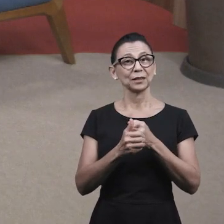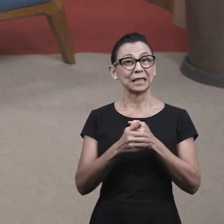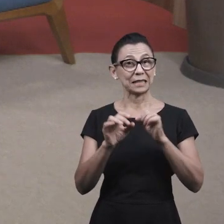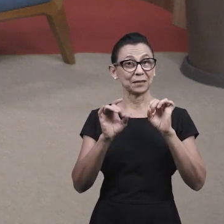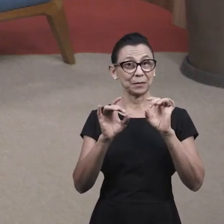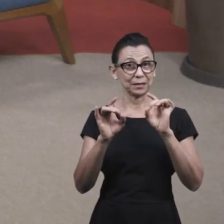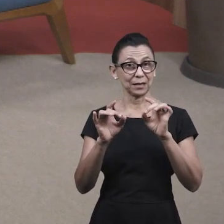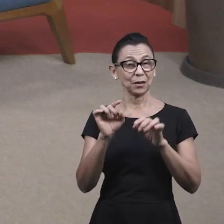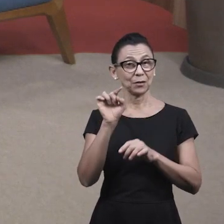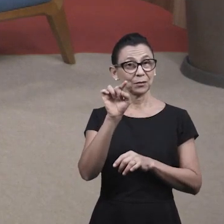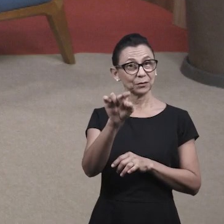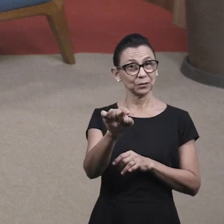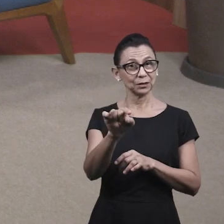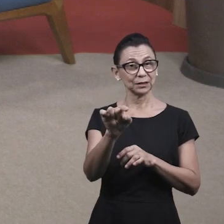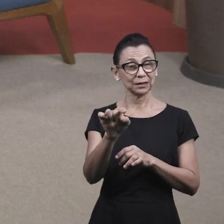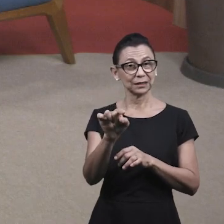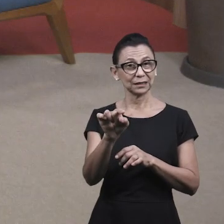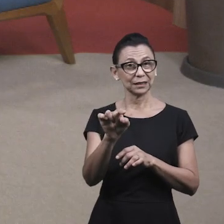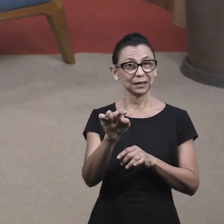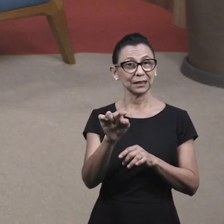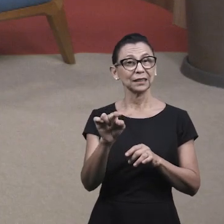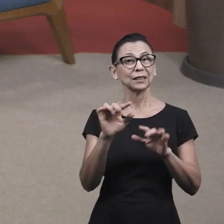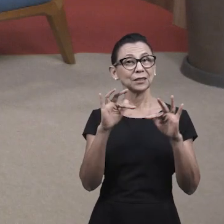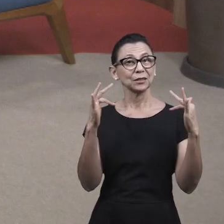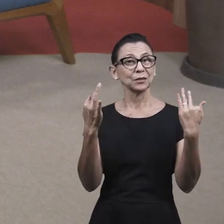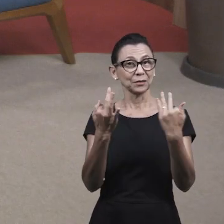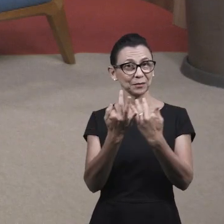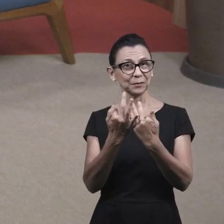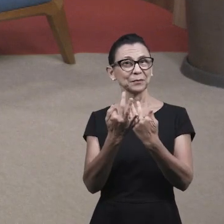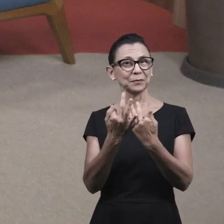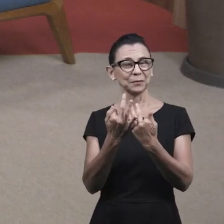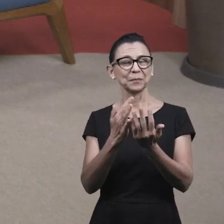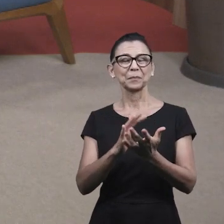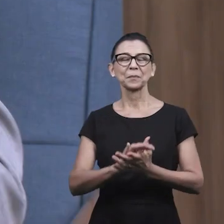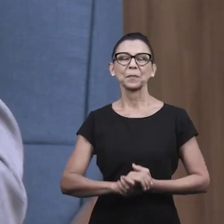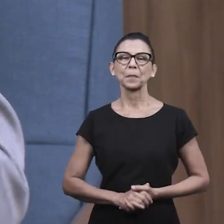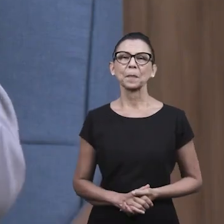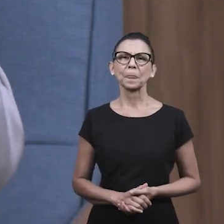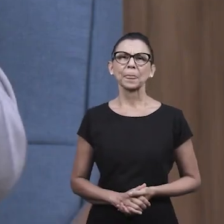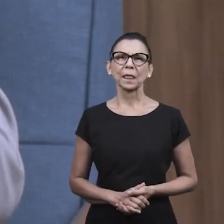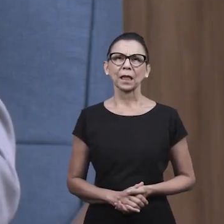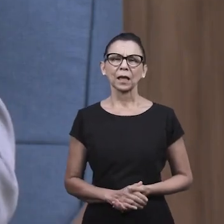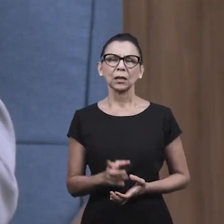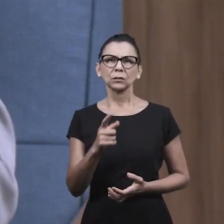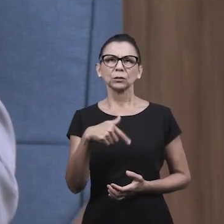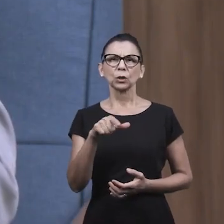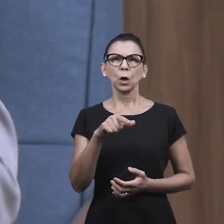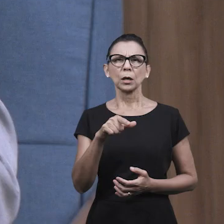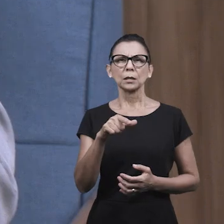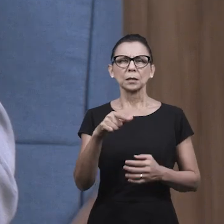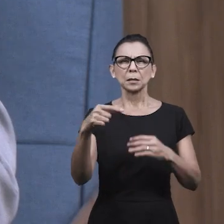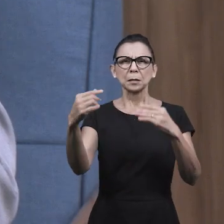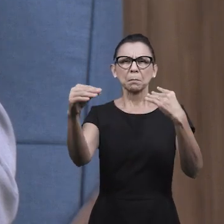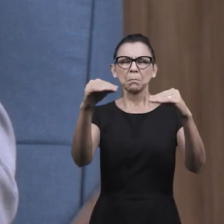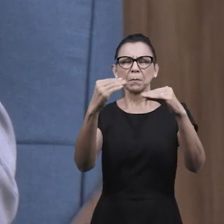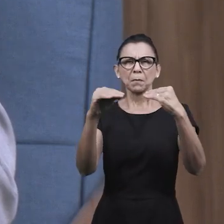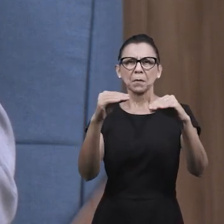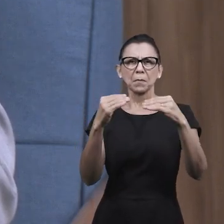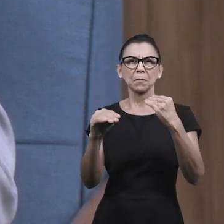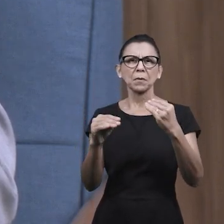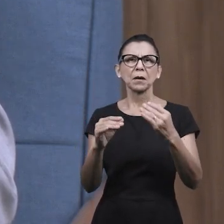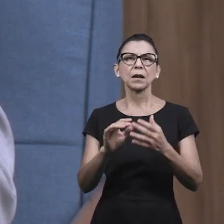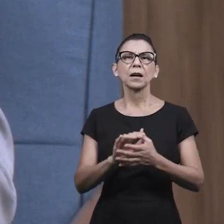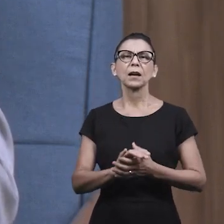soin, spécialement pour vous et pour toute votre famille. Et nous sommes en train de recevoir des divers